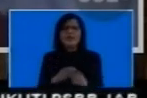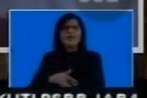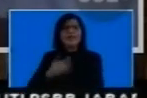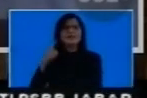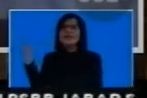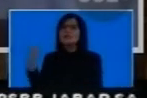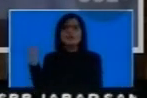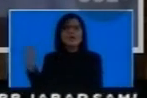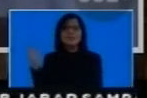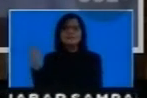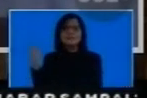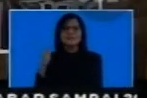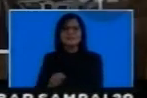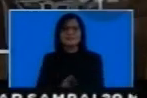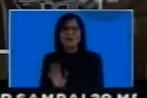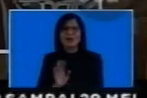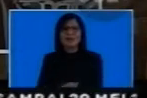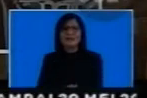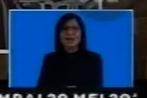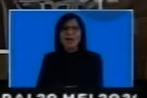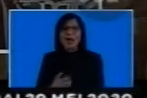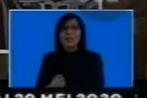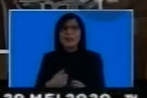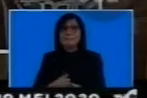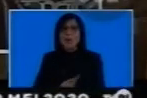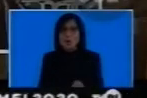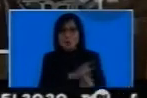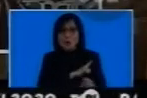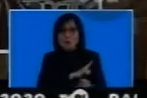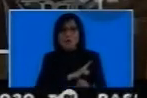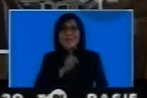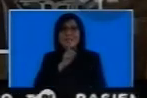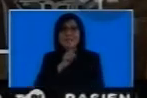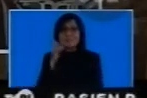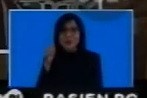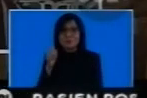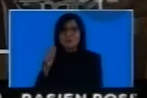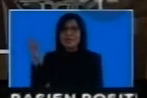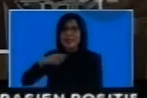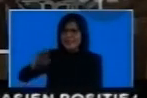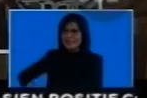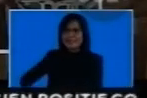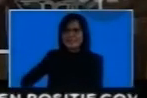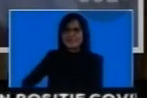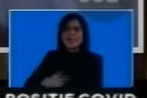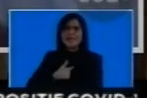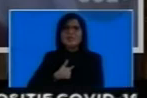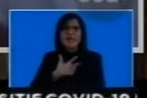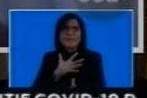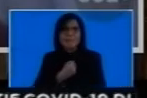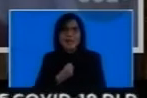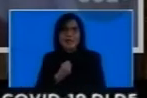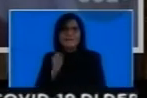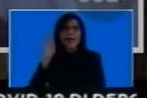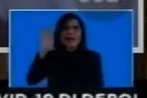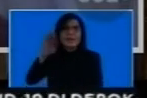rasa nasionalisme kita. Malah dengan kemampuan bahasa Inggris yang dimiliki siswa sejak dini, saya berharap